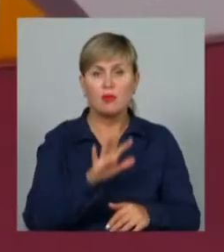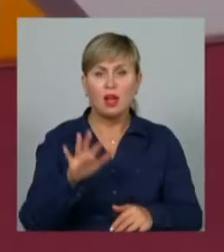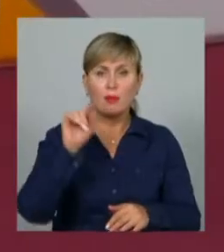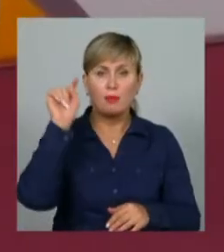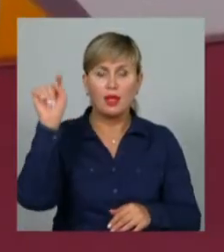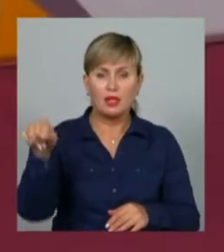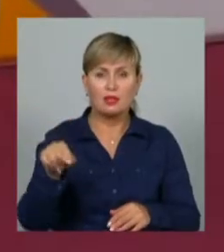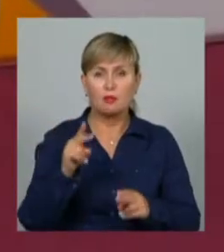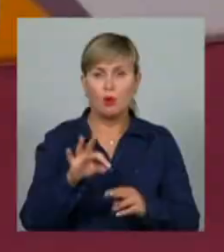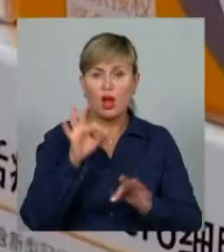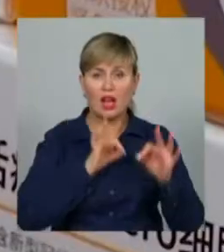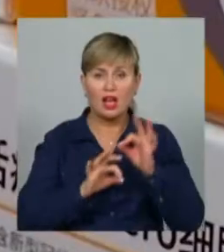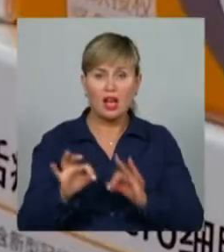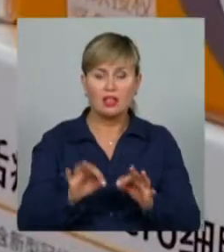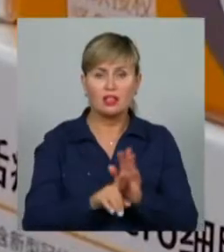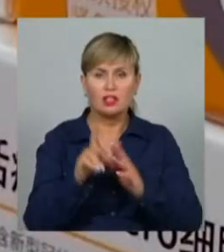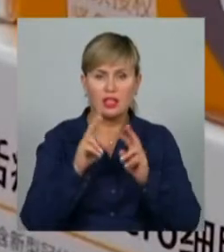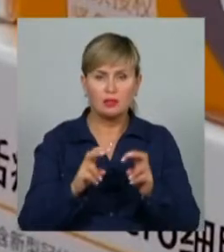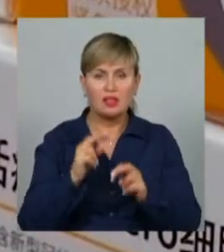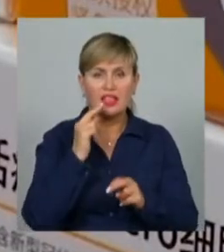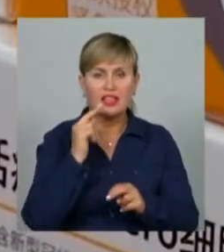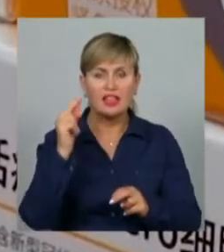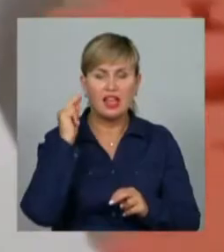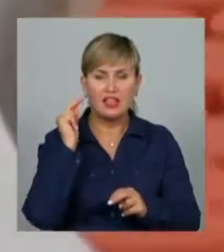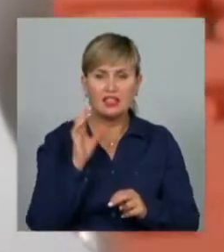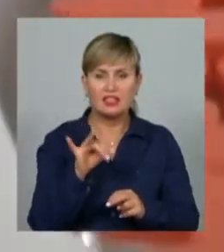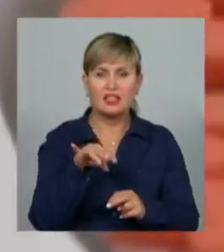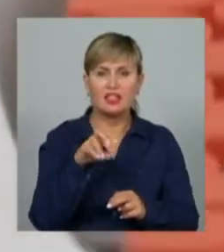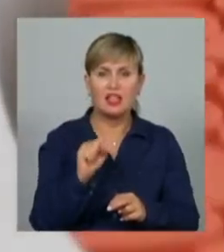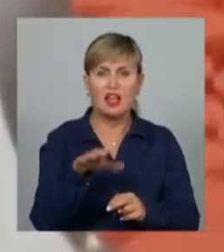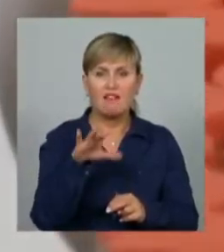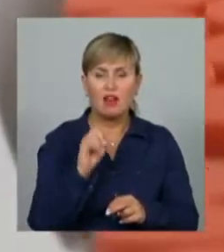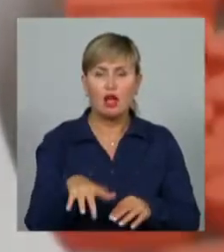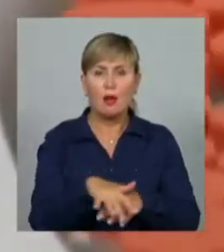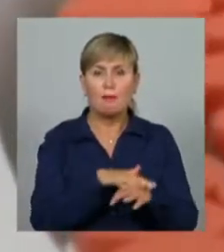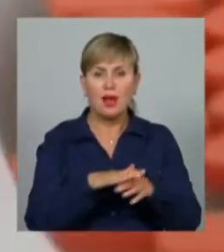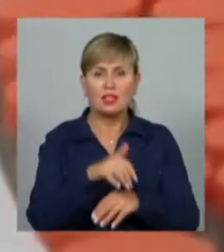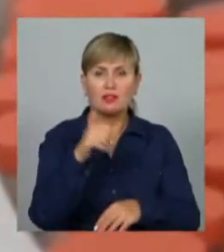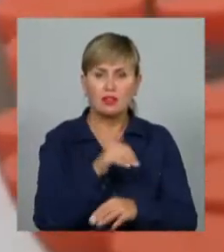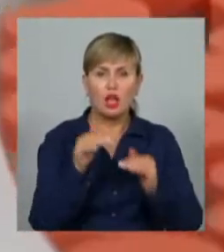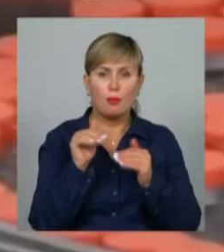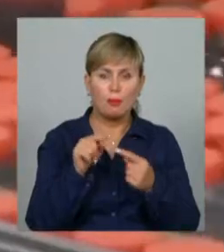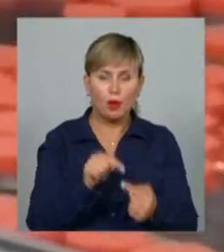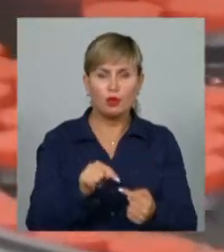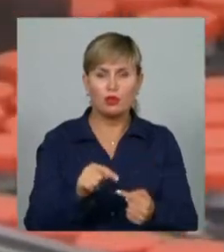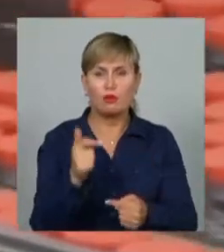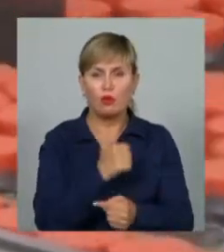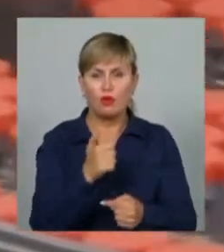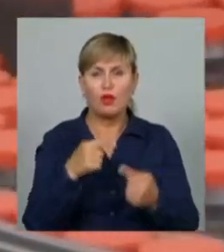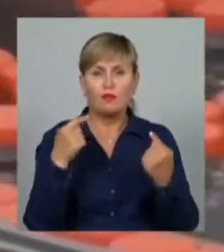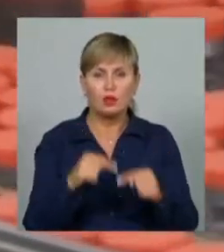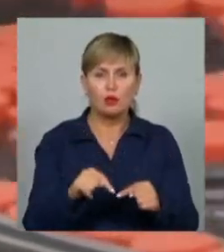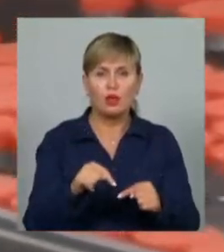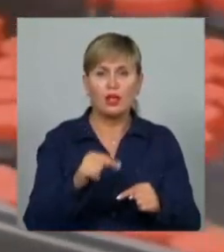по лекарственным средствам начало рассмотрение китайской вакцины Sinovac. Между тем, массовая вакцинация против COVID-19 другой